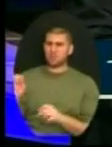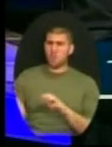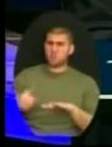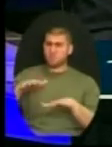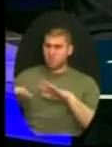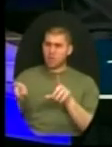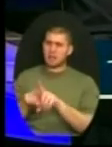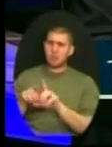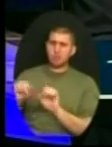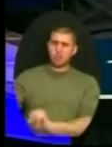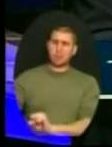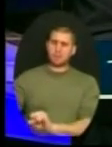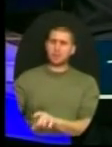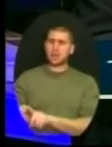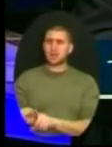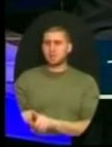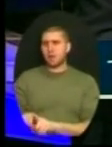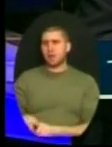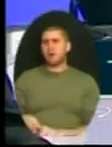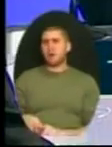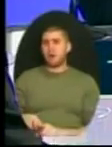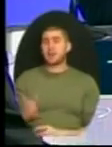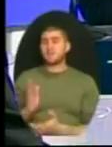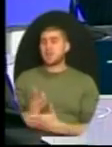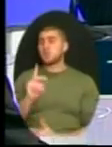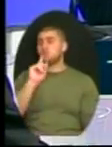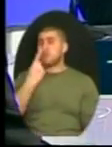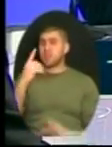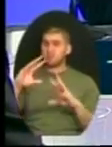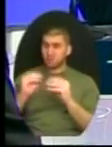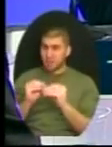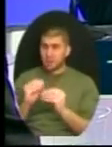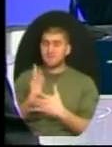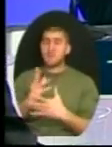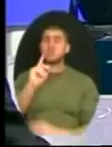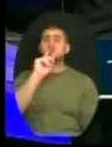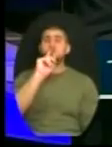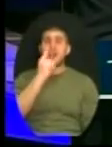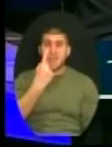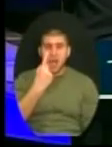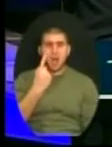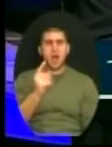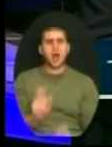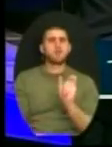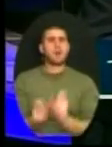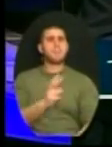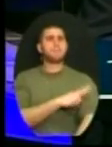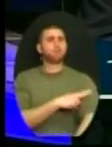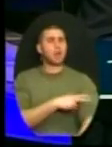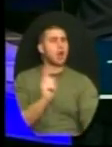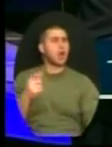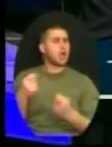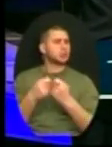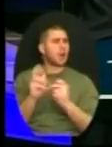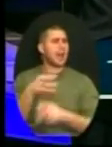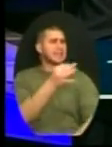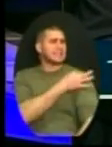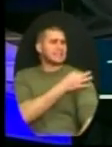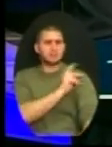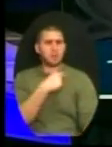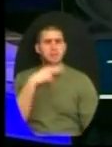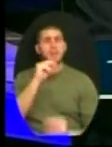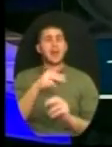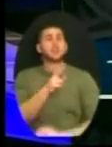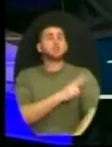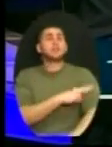שבאים וזורקים את העניין הזה סביב. שנייה, במשך שנה שלמה, במשך שנה שלמה, אנשי משטרה, אני לא מדבר איתך עכשיו על הקצינים הבכירים, אני מדבר